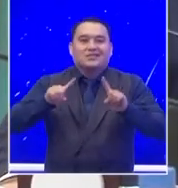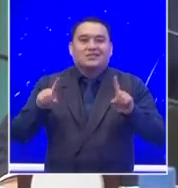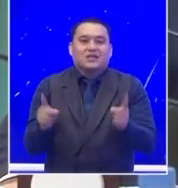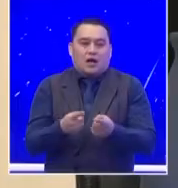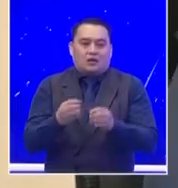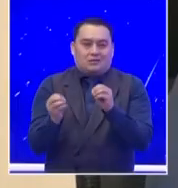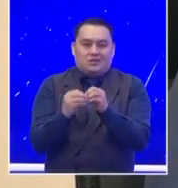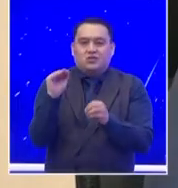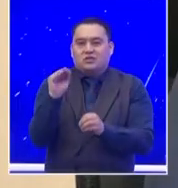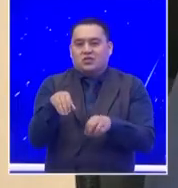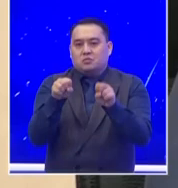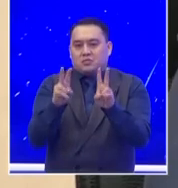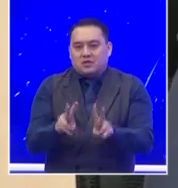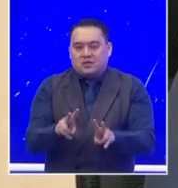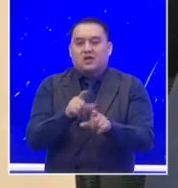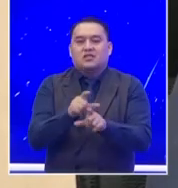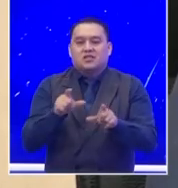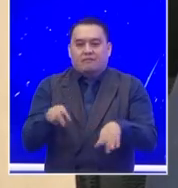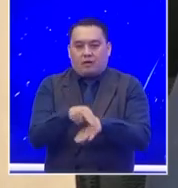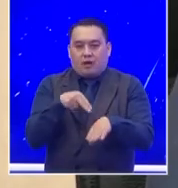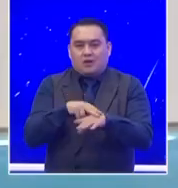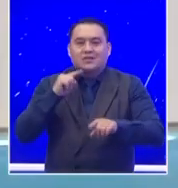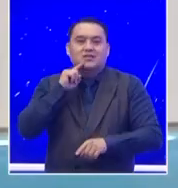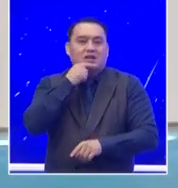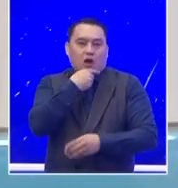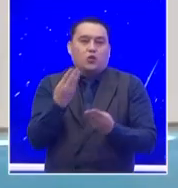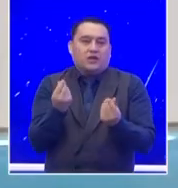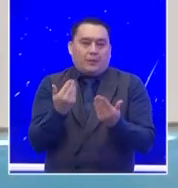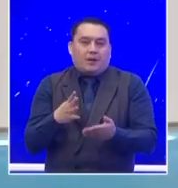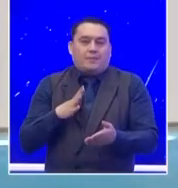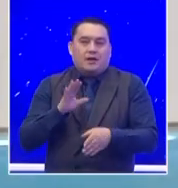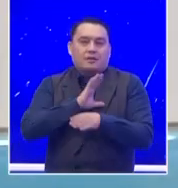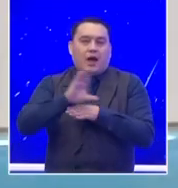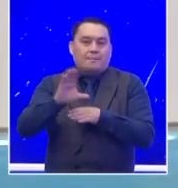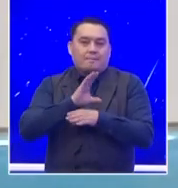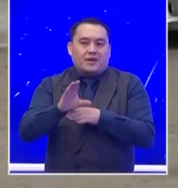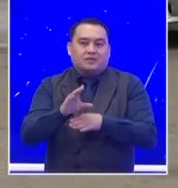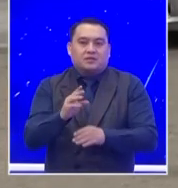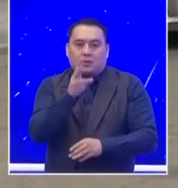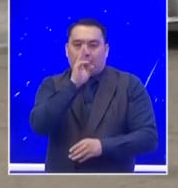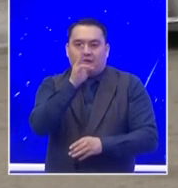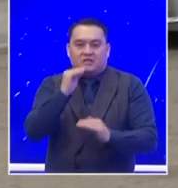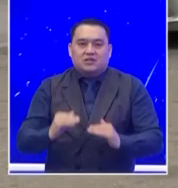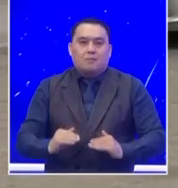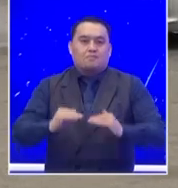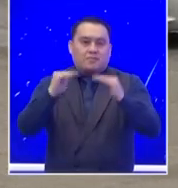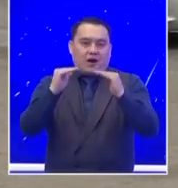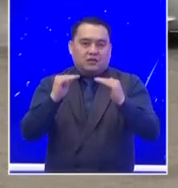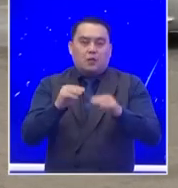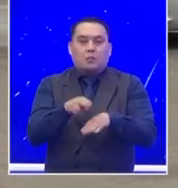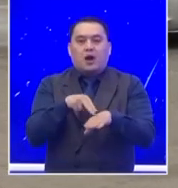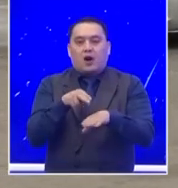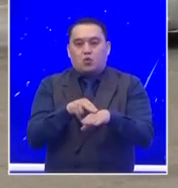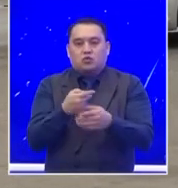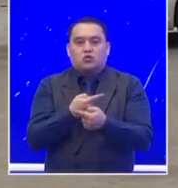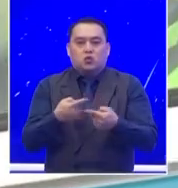более 10,5 сотрудников, а сэкономленные средства были направлены на повышение зарплаты для сотрудников патрульной